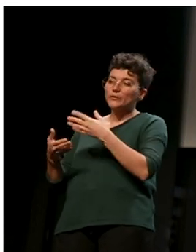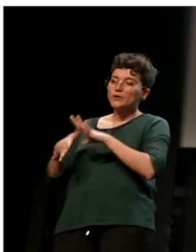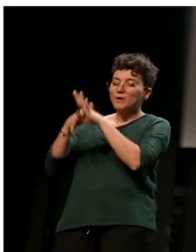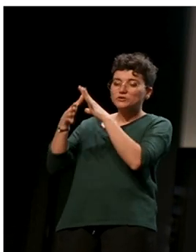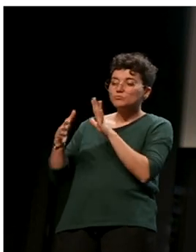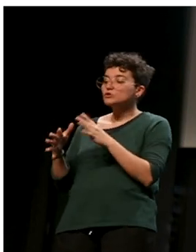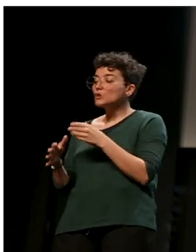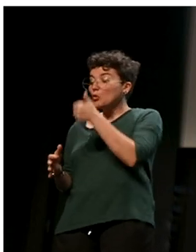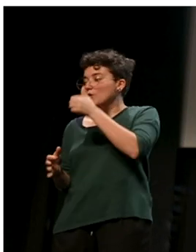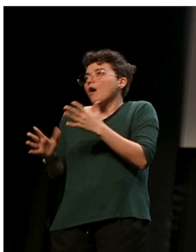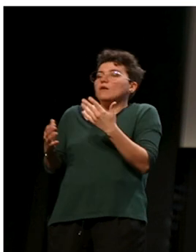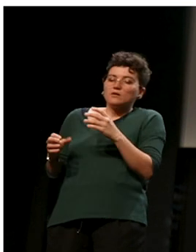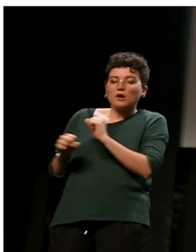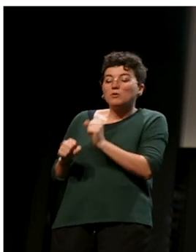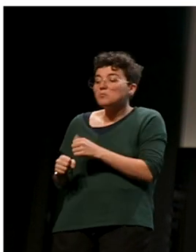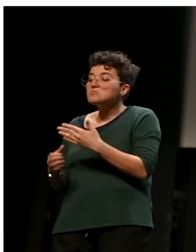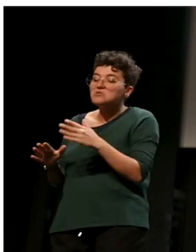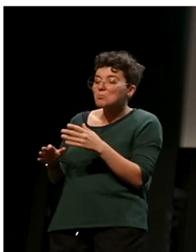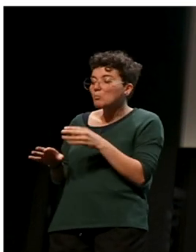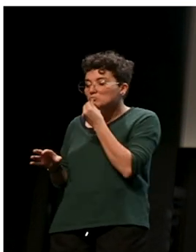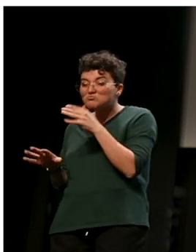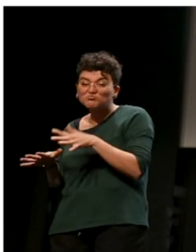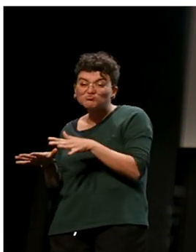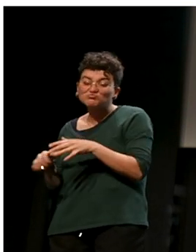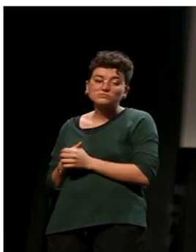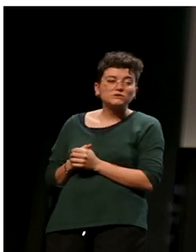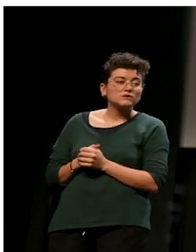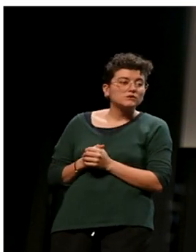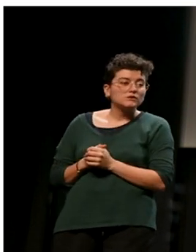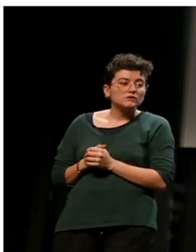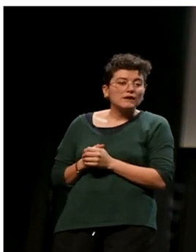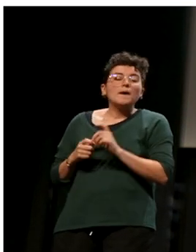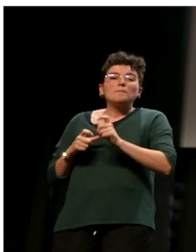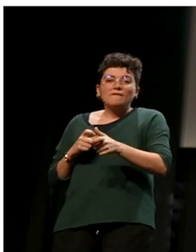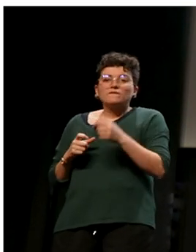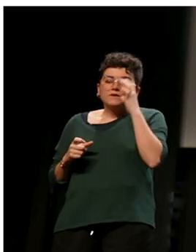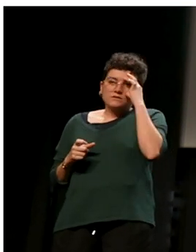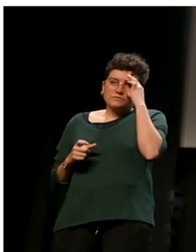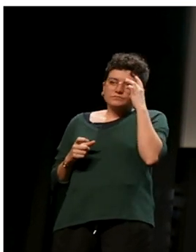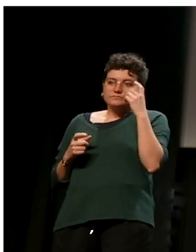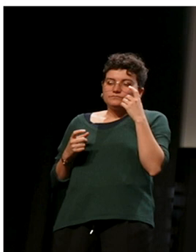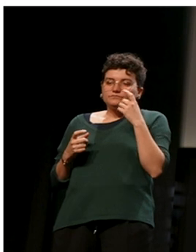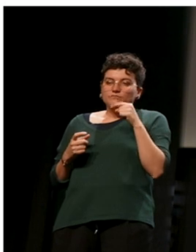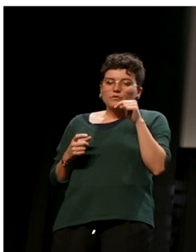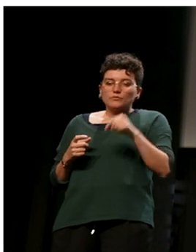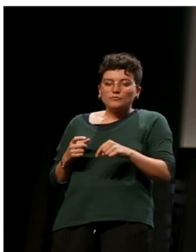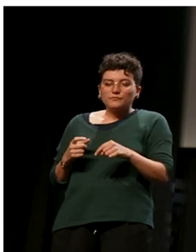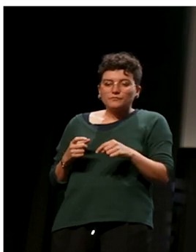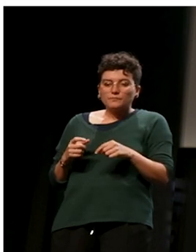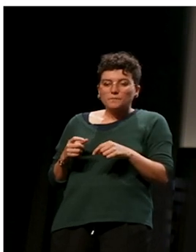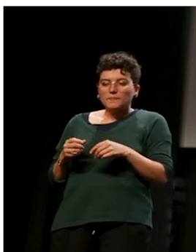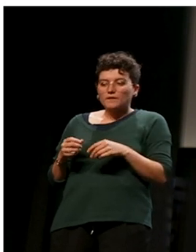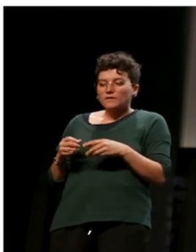coup de bol, il y en aura une qui sera super chouette, mais généralement, ce sera bof. Après, il va y avoir tout ce travail de prompt